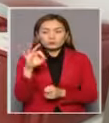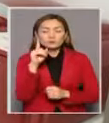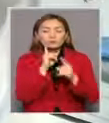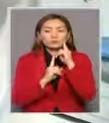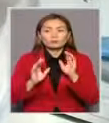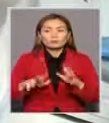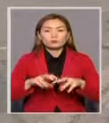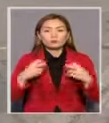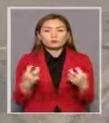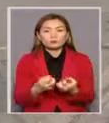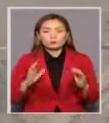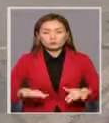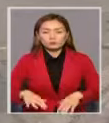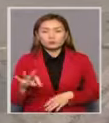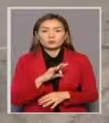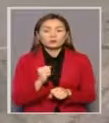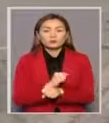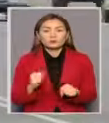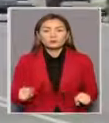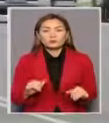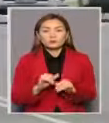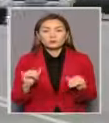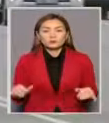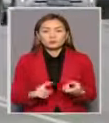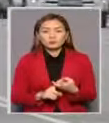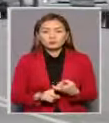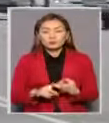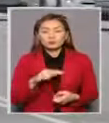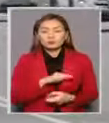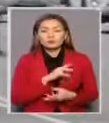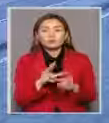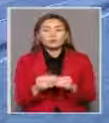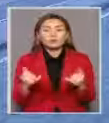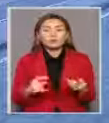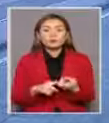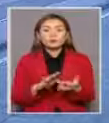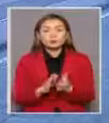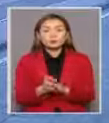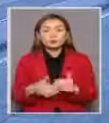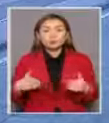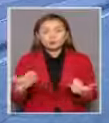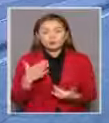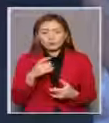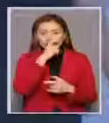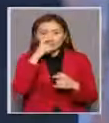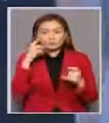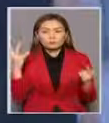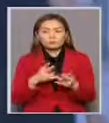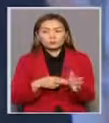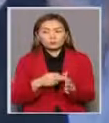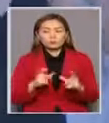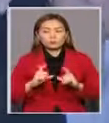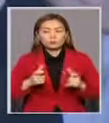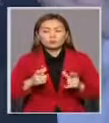межведомственной комиссии по недопущению распространения эпидемии несмотря на эти ситуации рекомендуется носить маски в поездах и